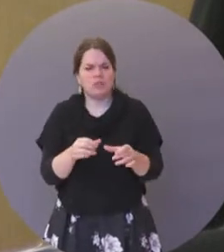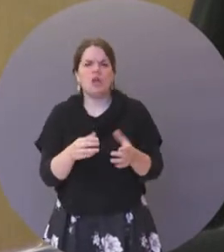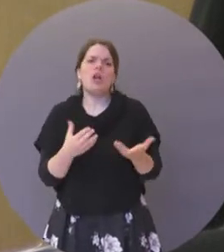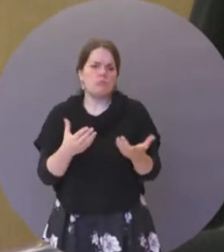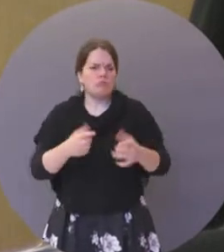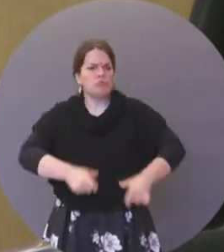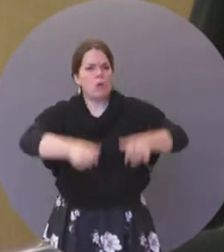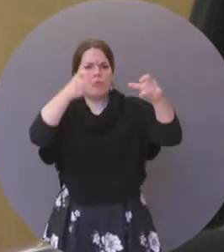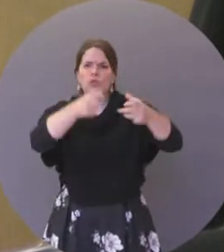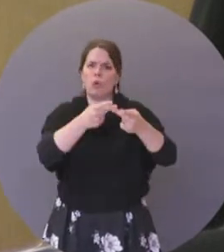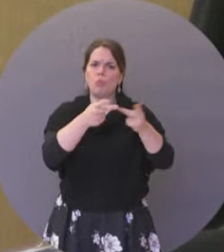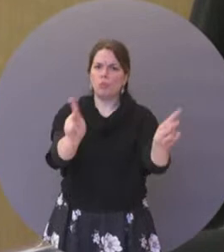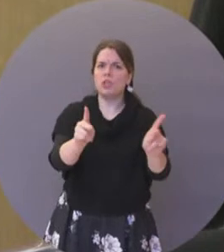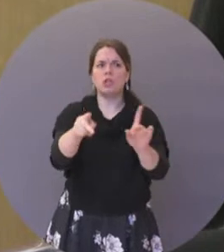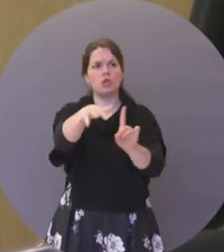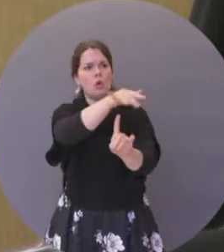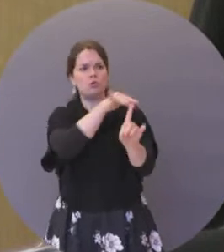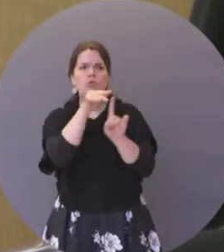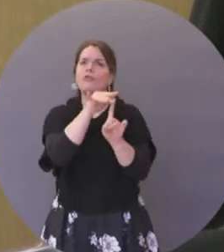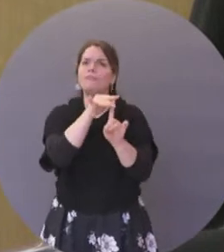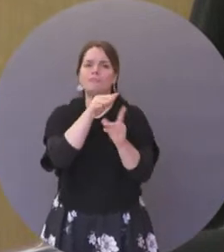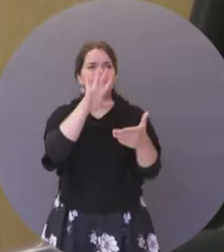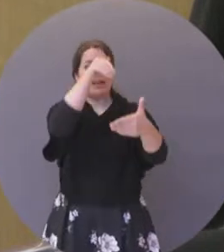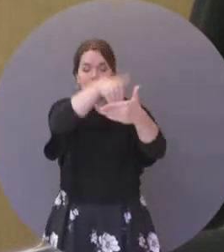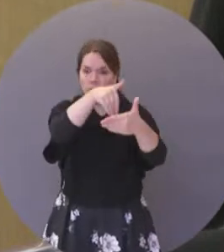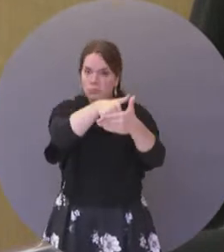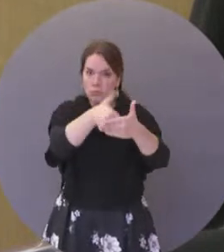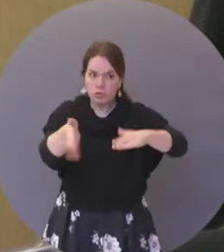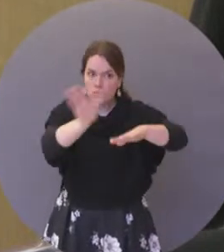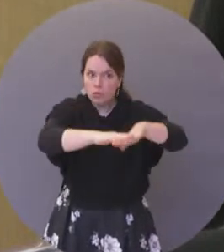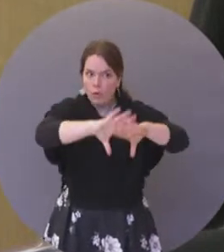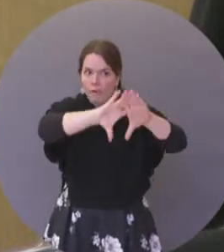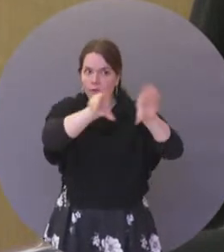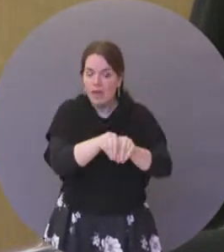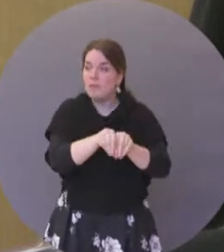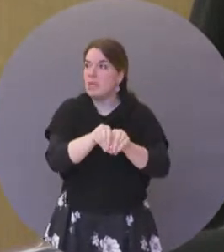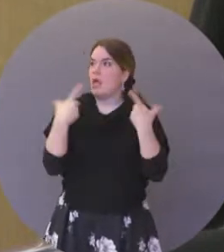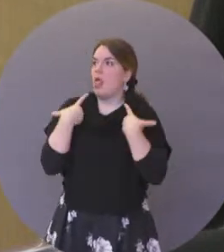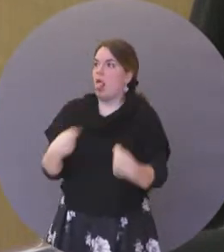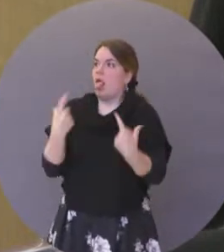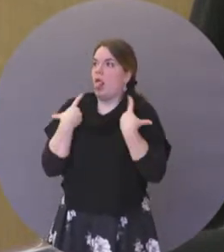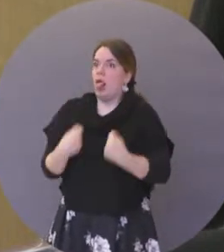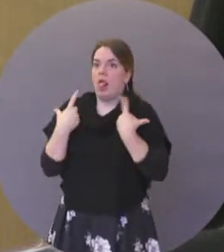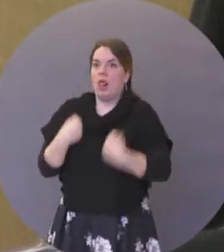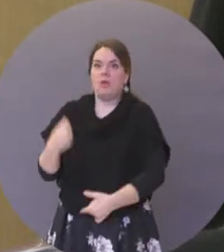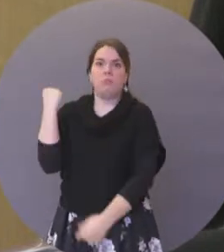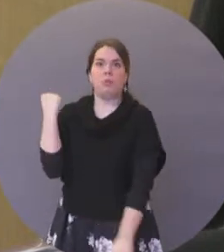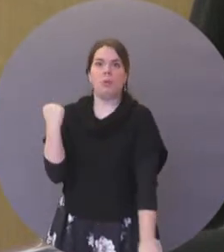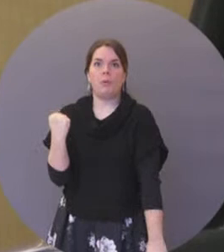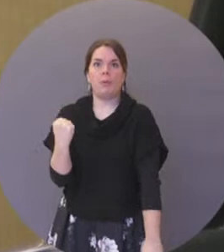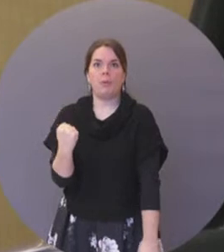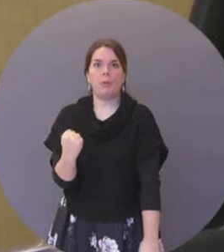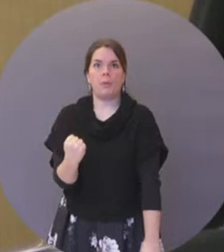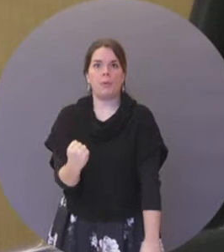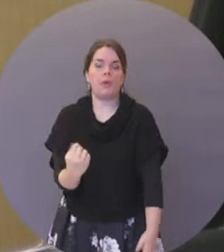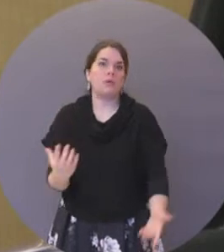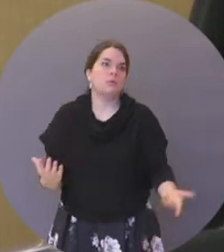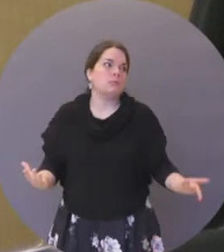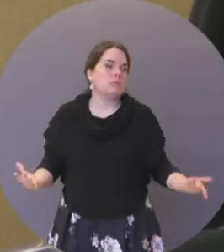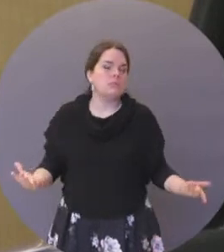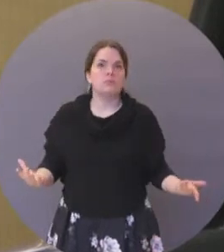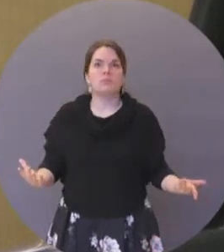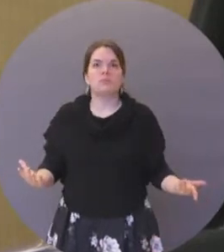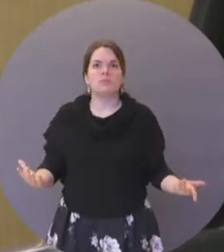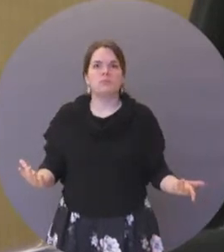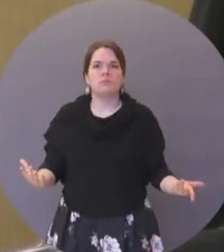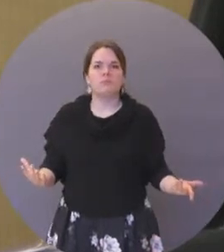sociaux qui aujourd'hui supporte des charges de plus en plus importantes on a plus de logements